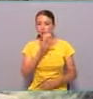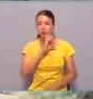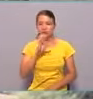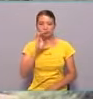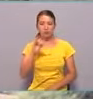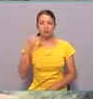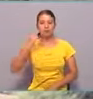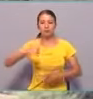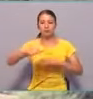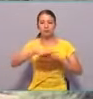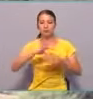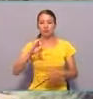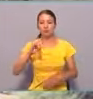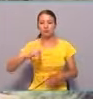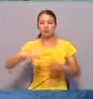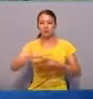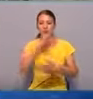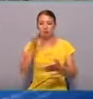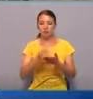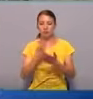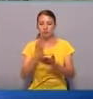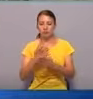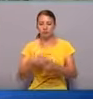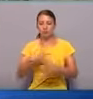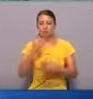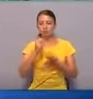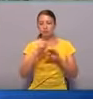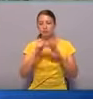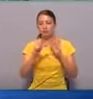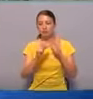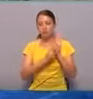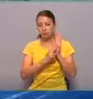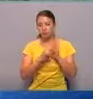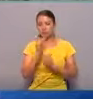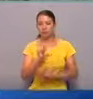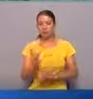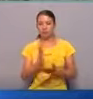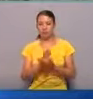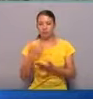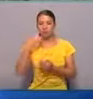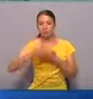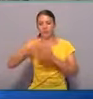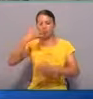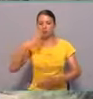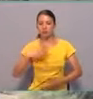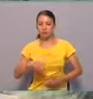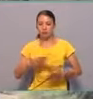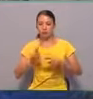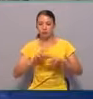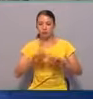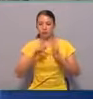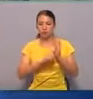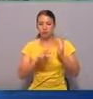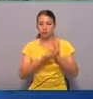мен Түркістан облысының Ордабасы ауданы жауапты. Мұнда 368 жеке үй бар. Көп қабатты үйлер жоқ. Тексеріс барысында